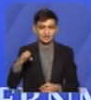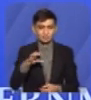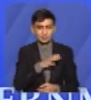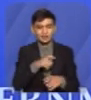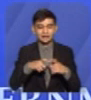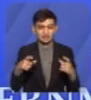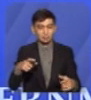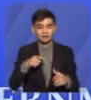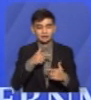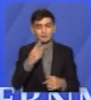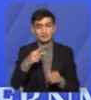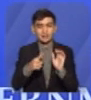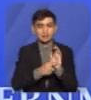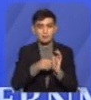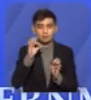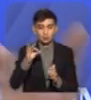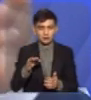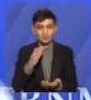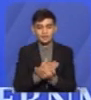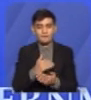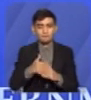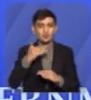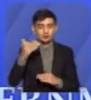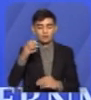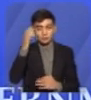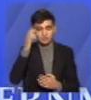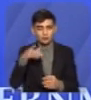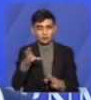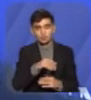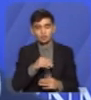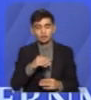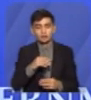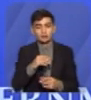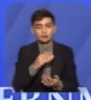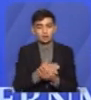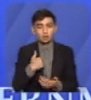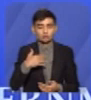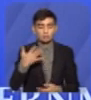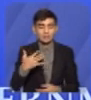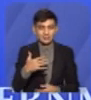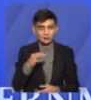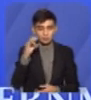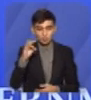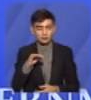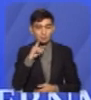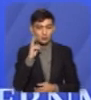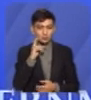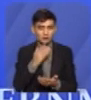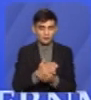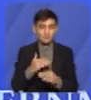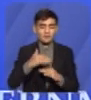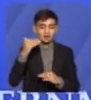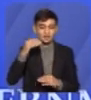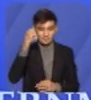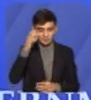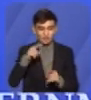анализ, 27% только имеют высшее образование, они показывают такие результаты. У нас 50% молодежи имеет высшее образование,